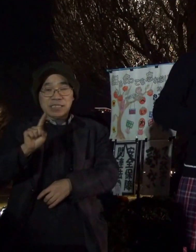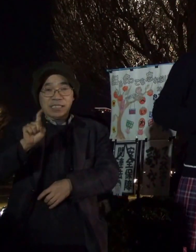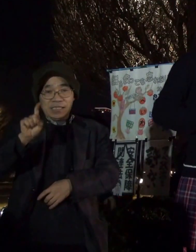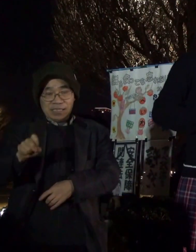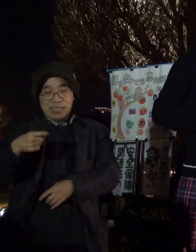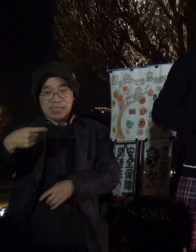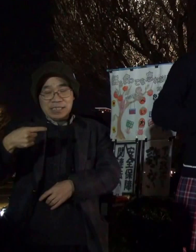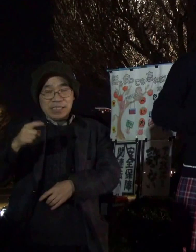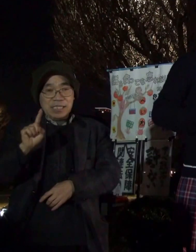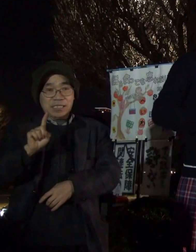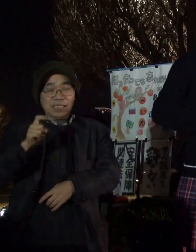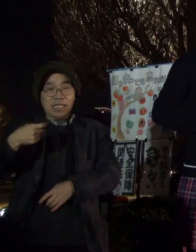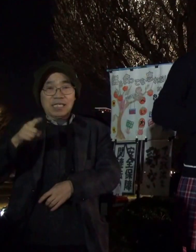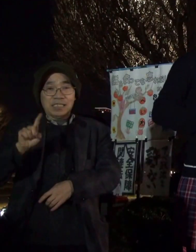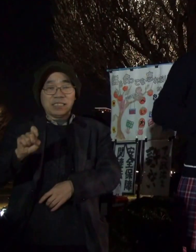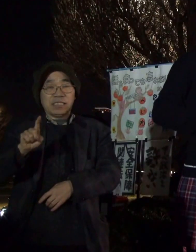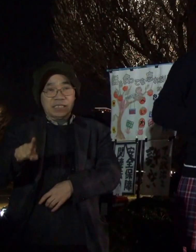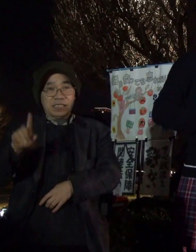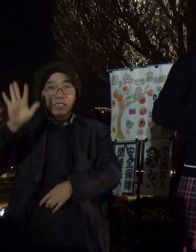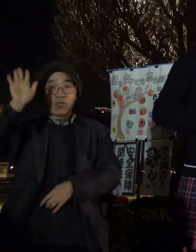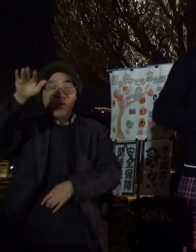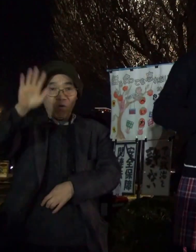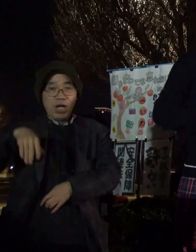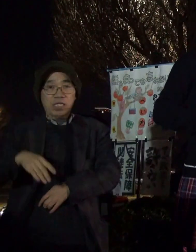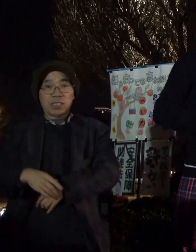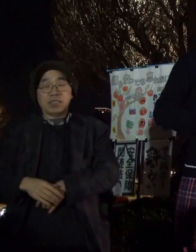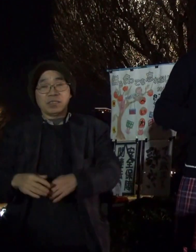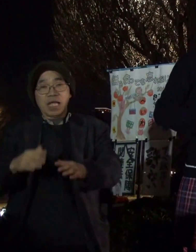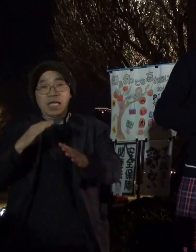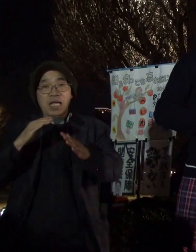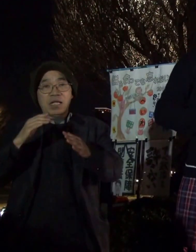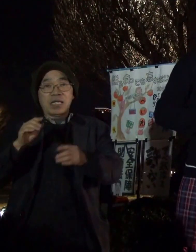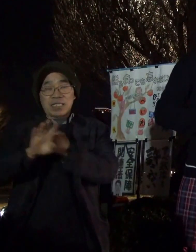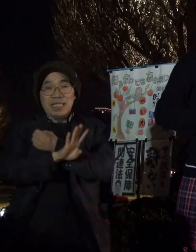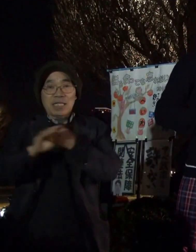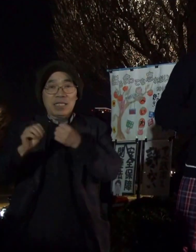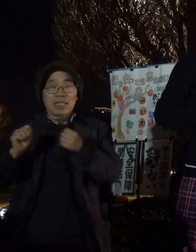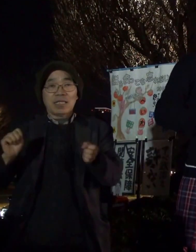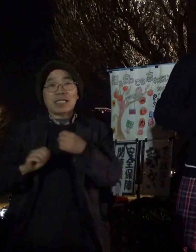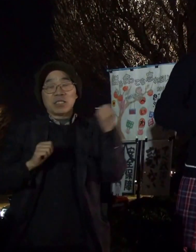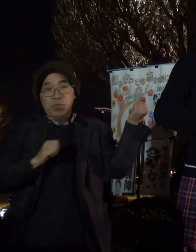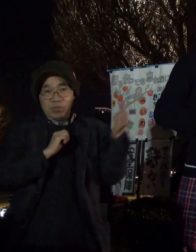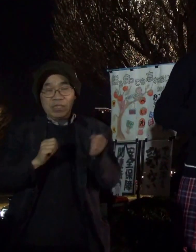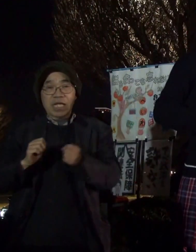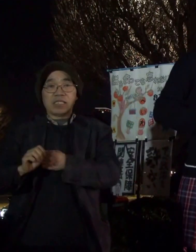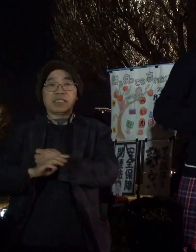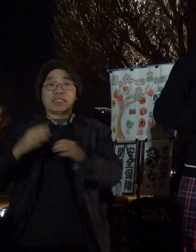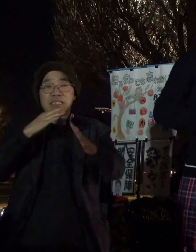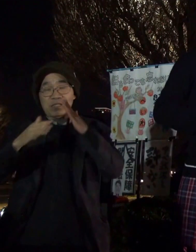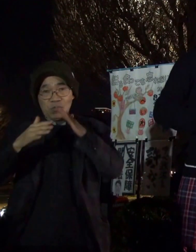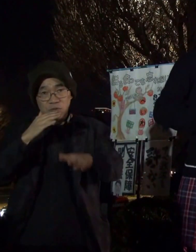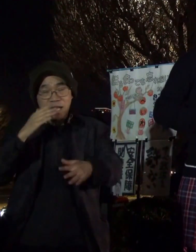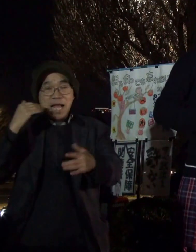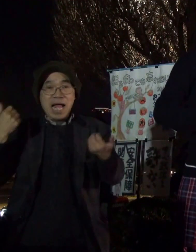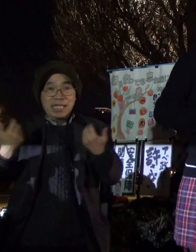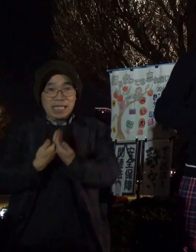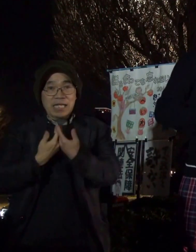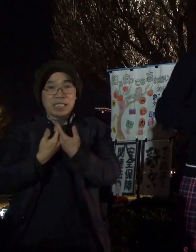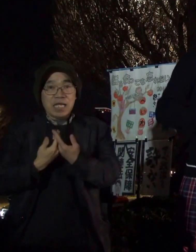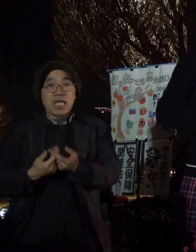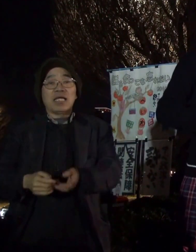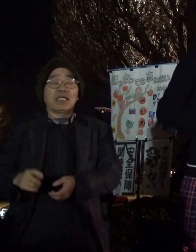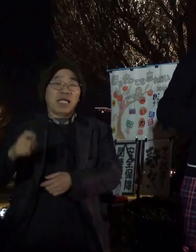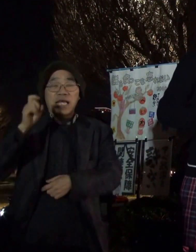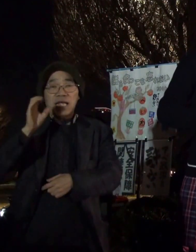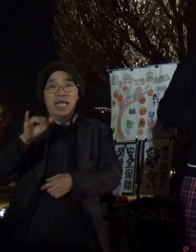発、憲法9条を守ろう、戦争反対、辺野古の新基地建設反対などを訴えて全国